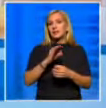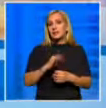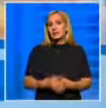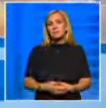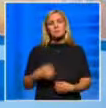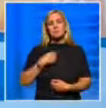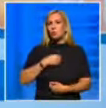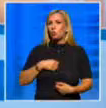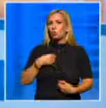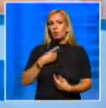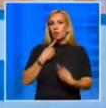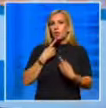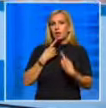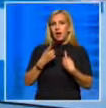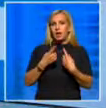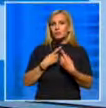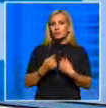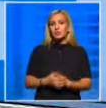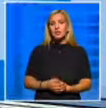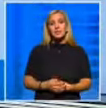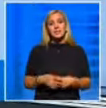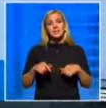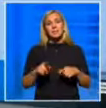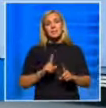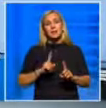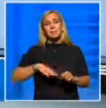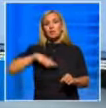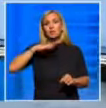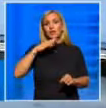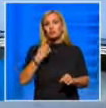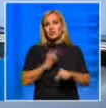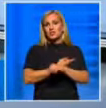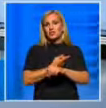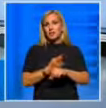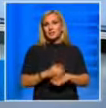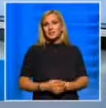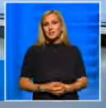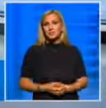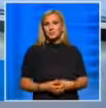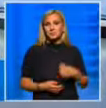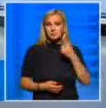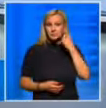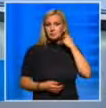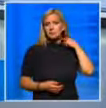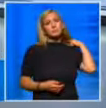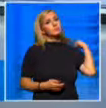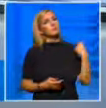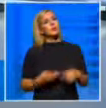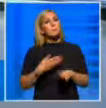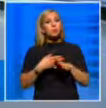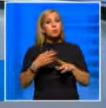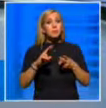за българското образование. Един такъв разговор е поне за един час, така че няма да ни стигне времето. За какво обаче се готви продължаваме промяната